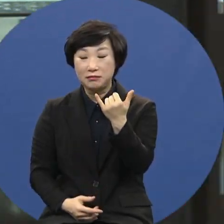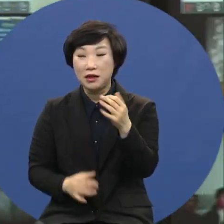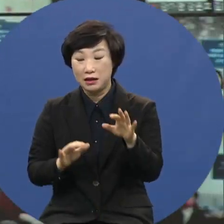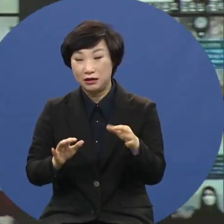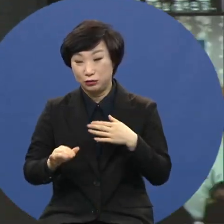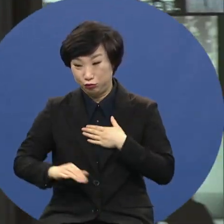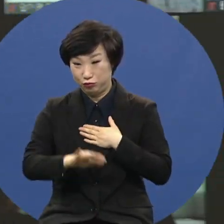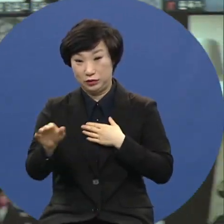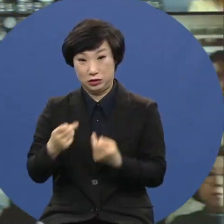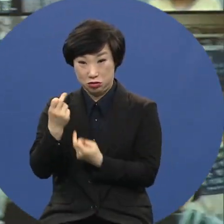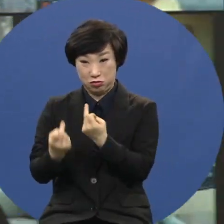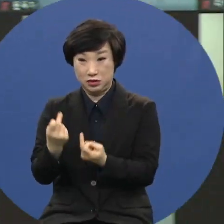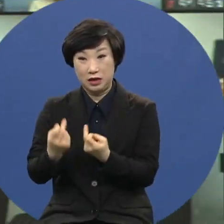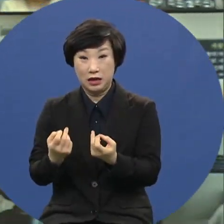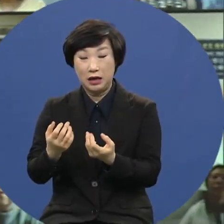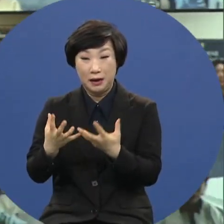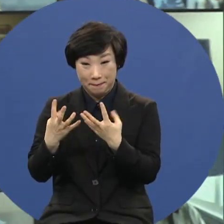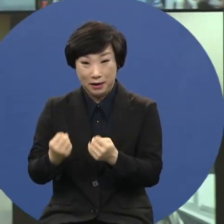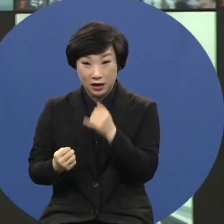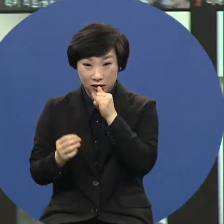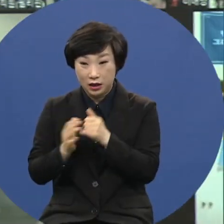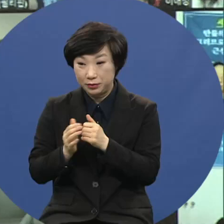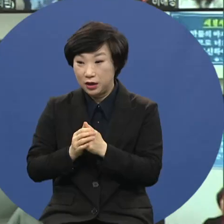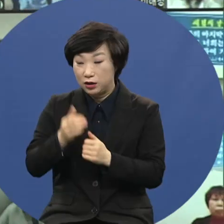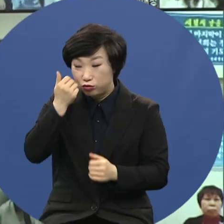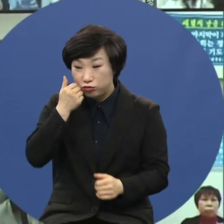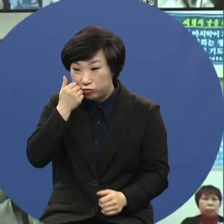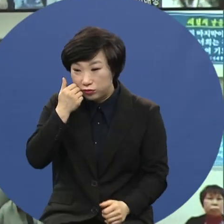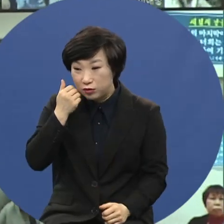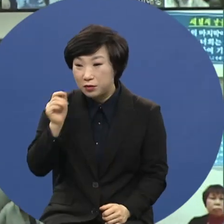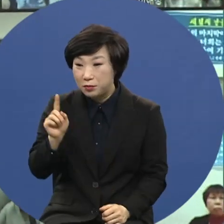형제가 많으니까 누군가가 좀